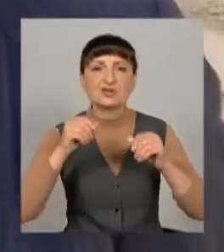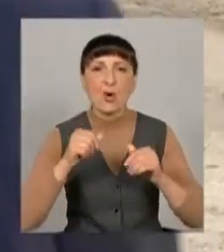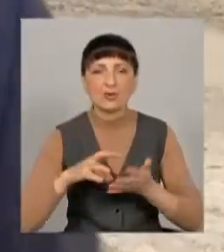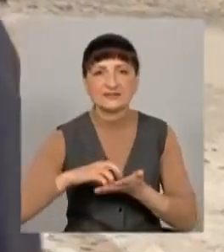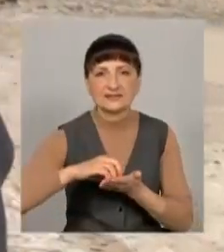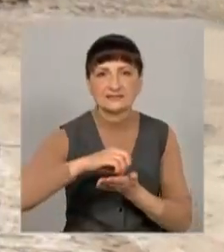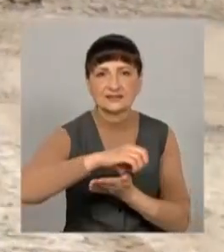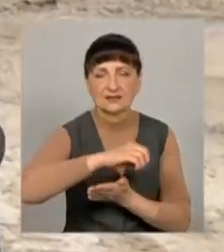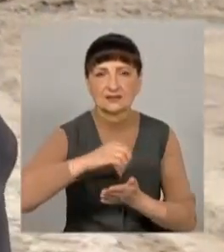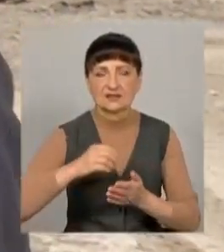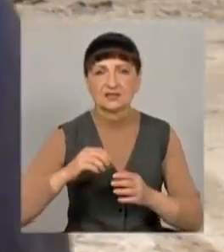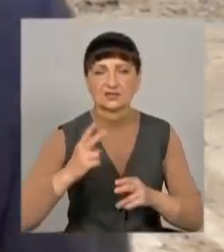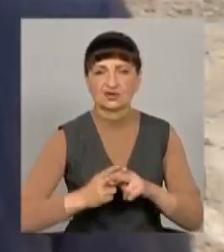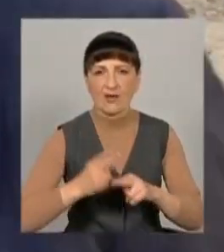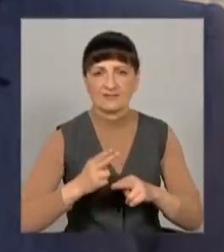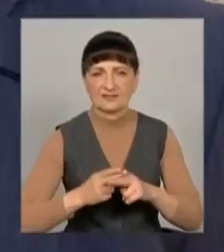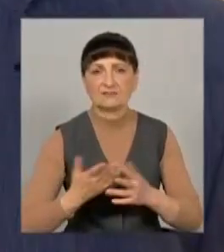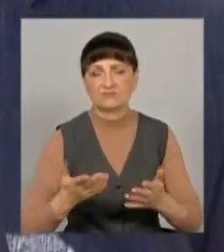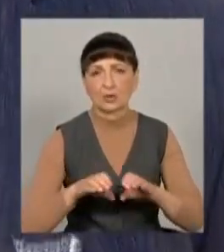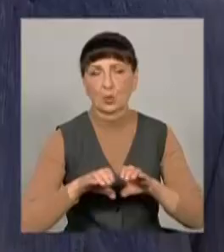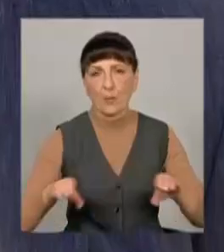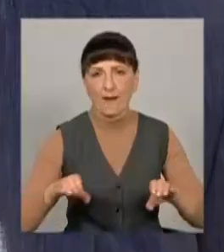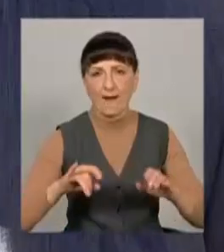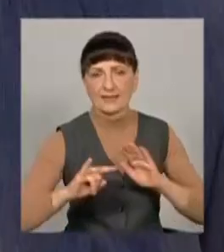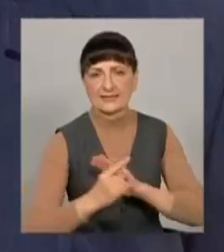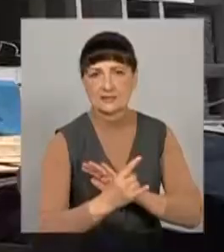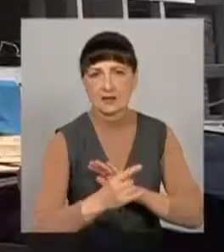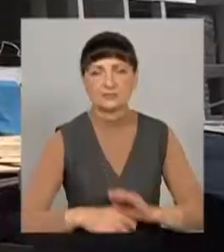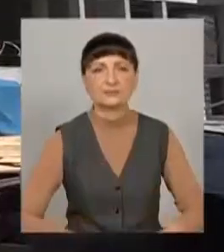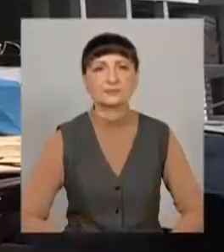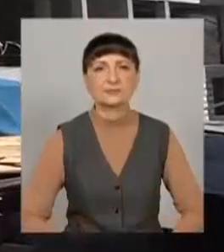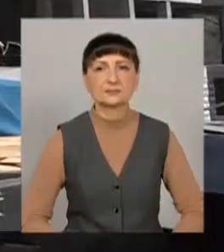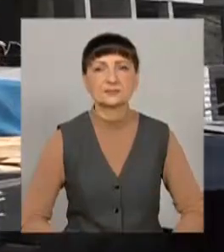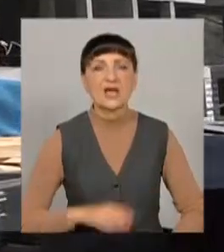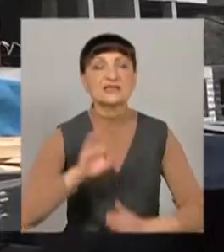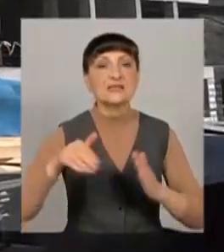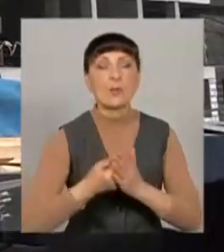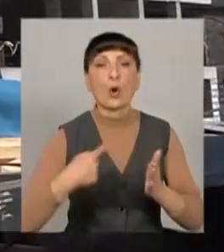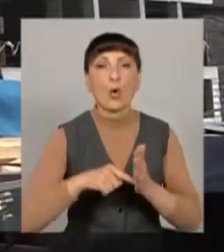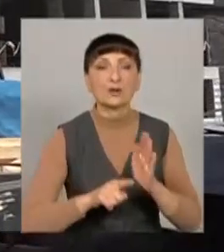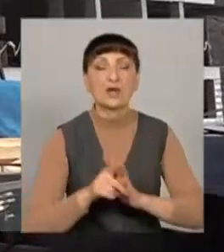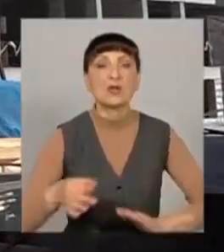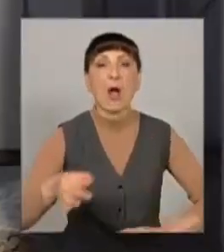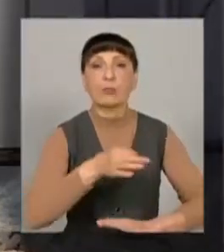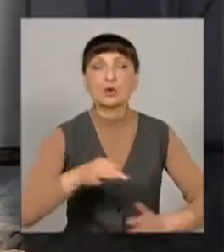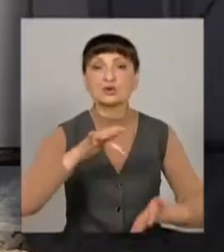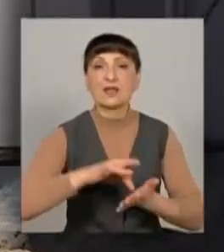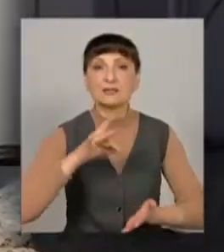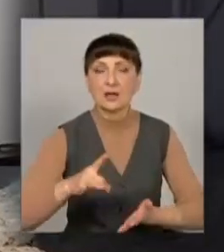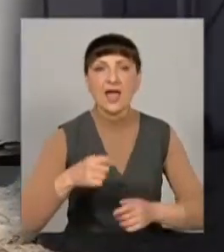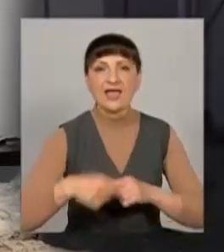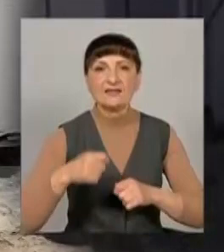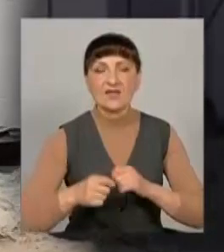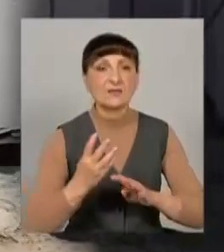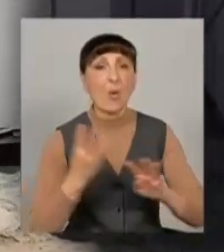абразивный механизм, изнашивает трубу, как наждачная бумага. С тех пор, как город стал областным центром, инвесторы встали в